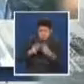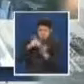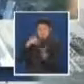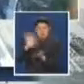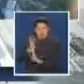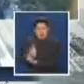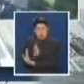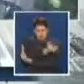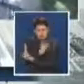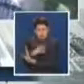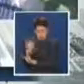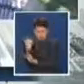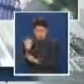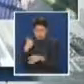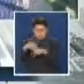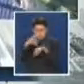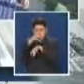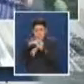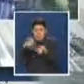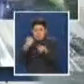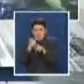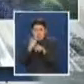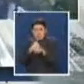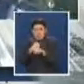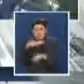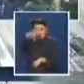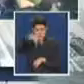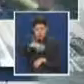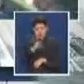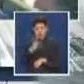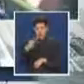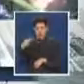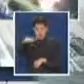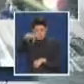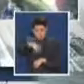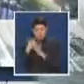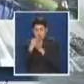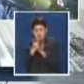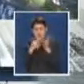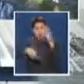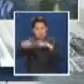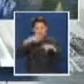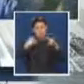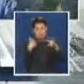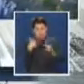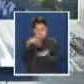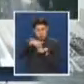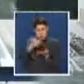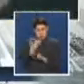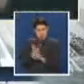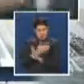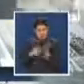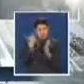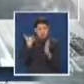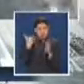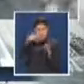นะครับจริงๆแล้วเนี่ยเรามีหน่วยงานเดี๋ยวนี้เป็นระดับกรมแล้วนะครับที่ดูแลเรื่องนี้เป็นการเฉพาะและเขามีศูนย์ตั้งแต่ตอนแร